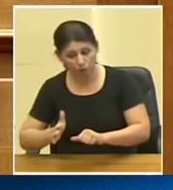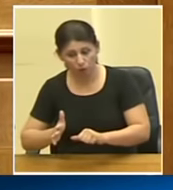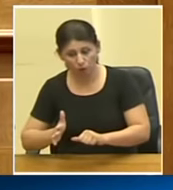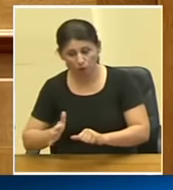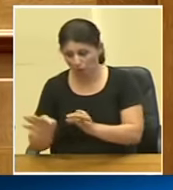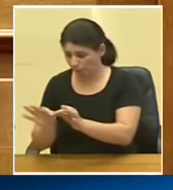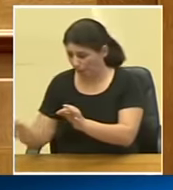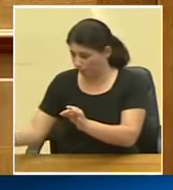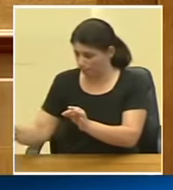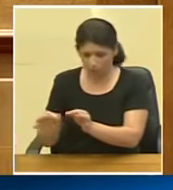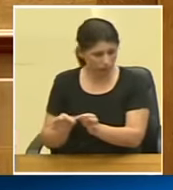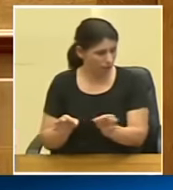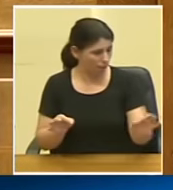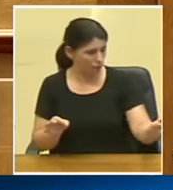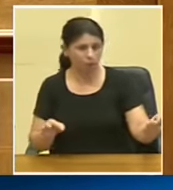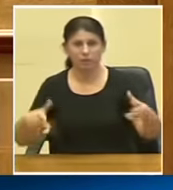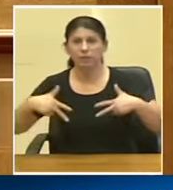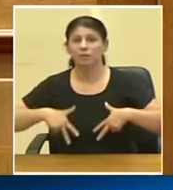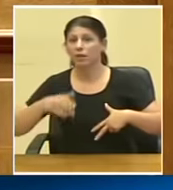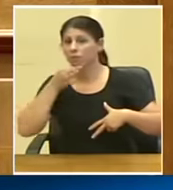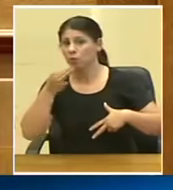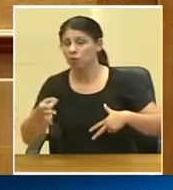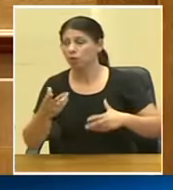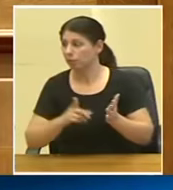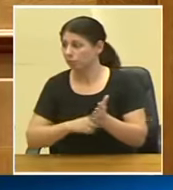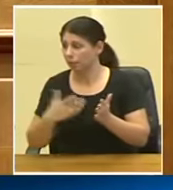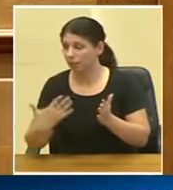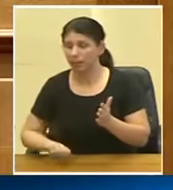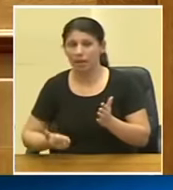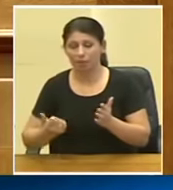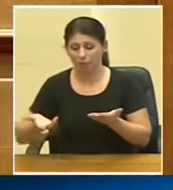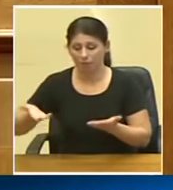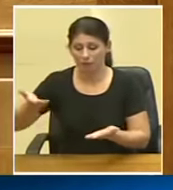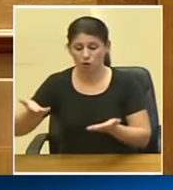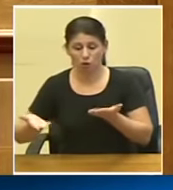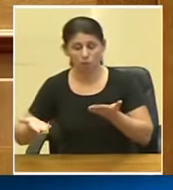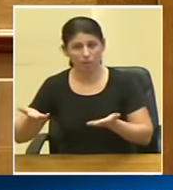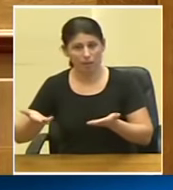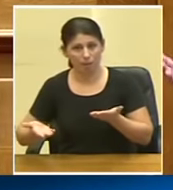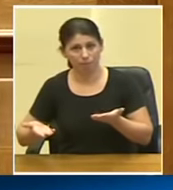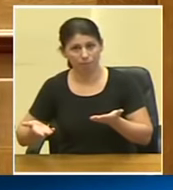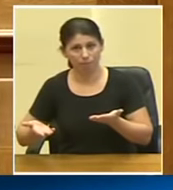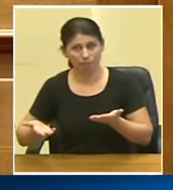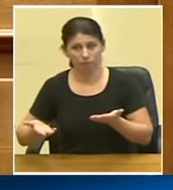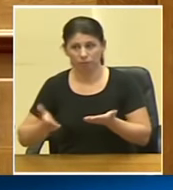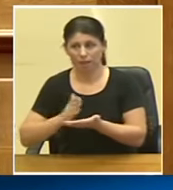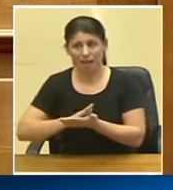αποστάσεις από μια κυβέρνηση που λέει ότι πρέπει να έχουμε μια ισορροπία